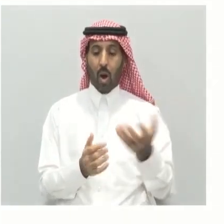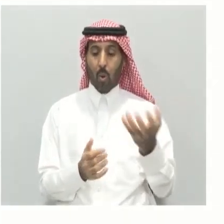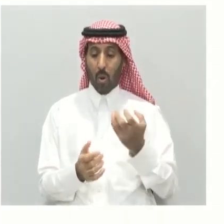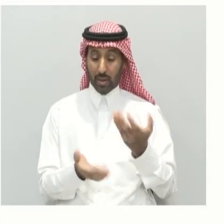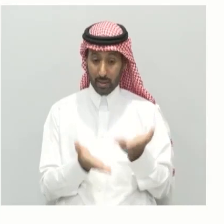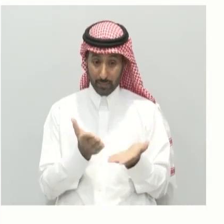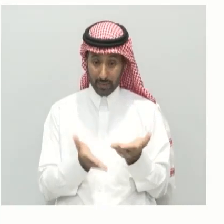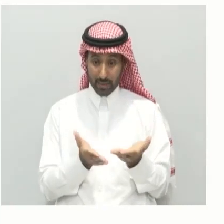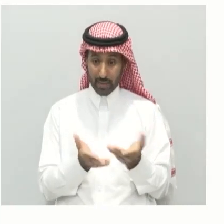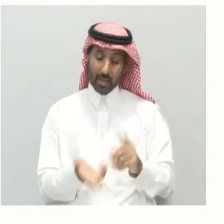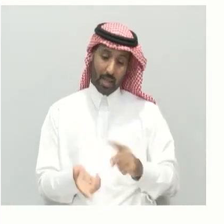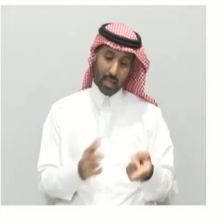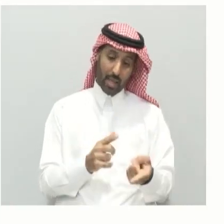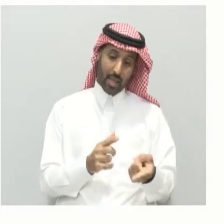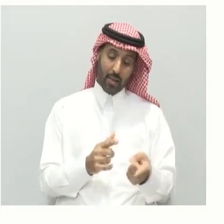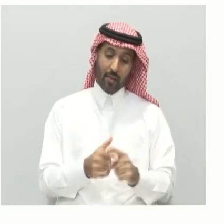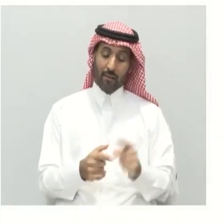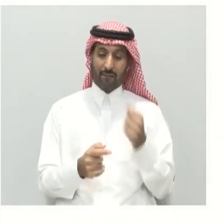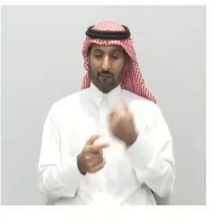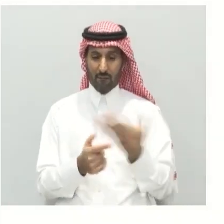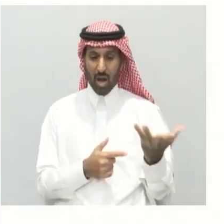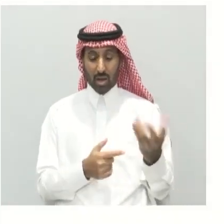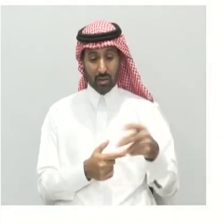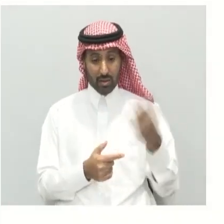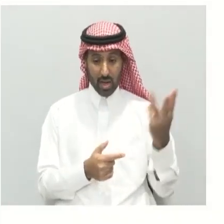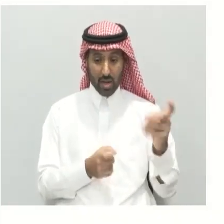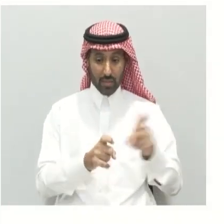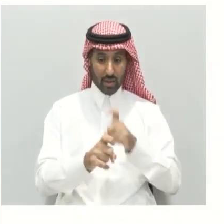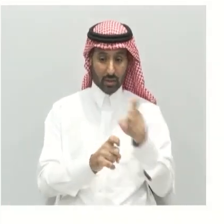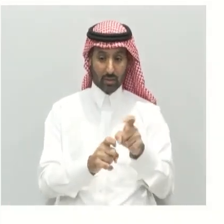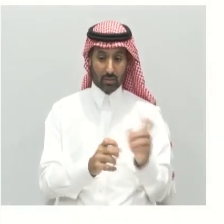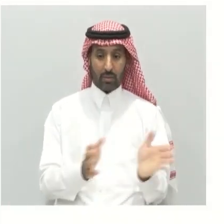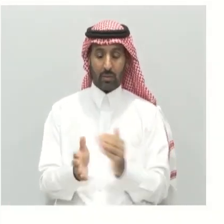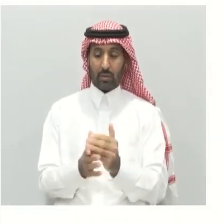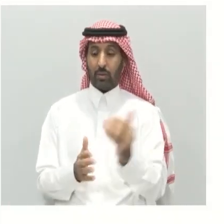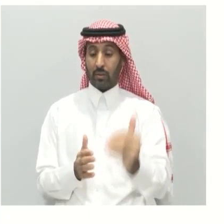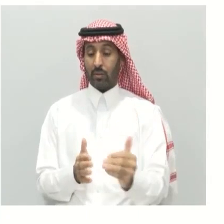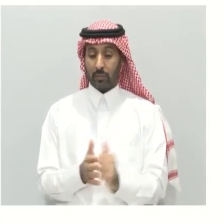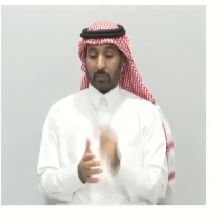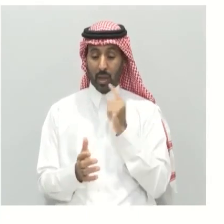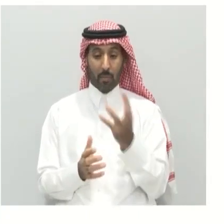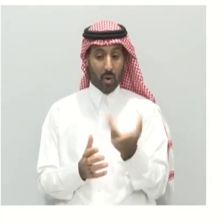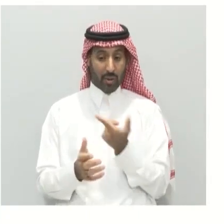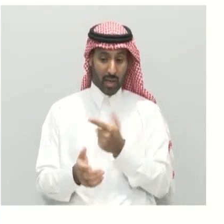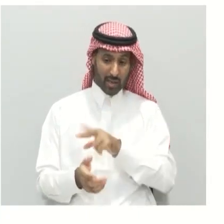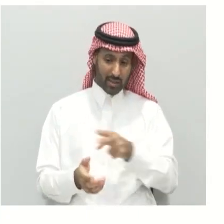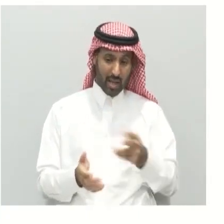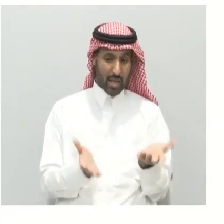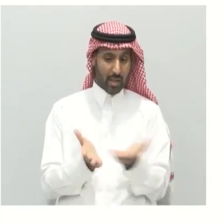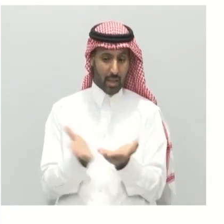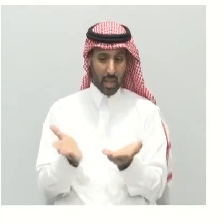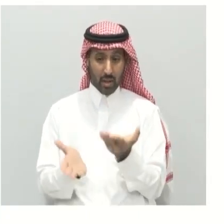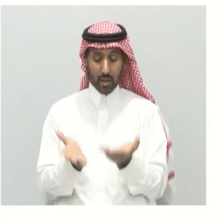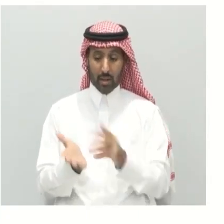متعادل الى كم الى فاقد ثلاثه الكترونات اذا في هذه الحاله مقدار التغير عندي كم هنا